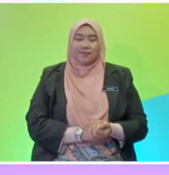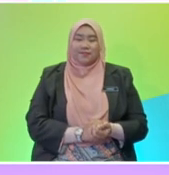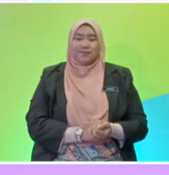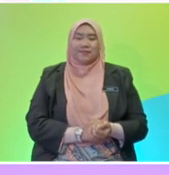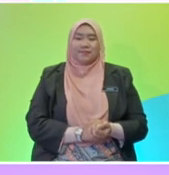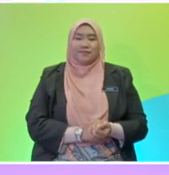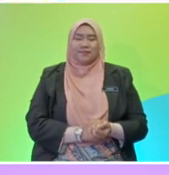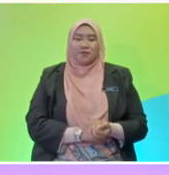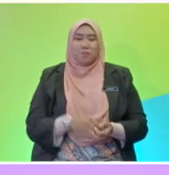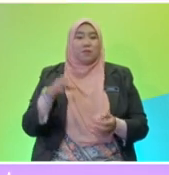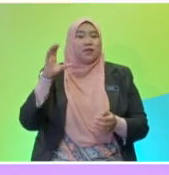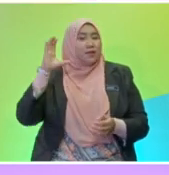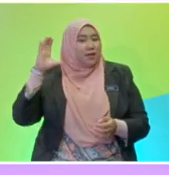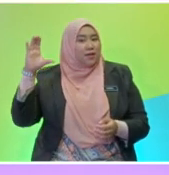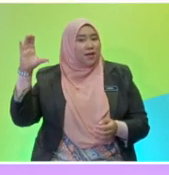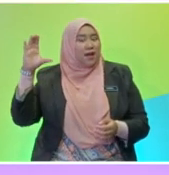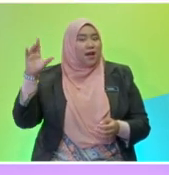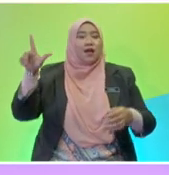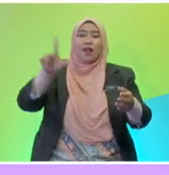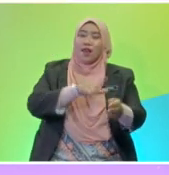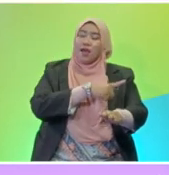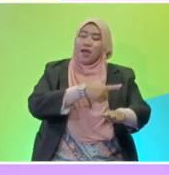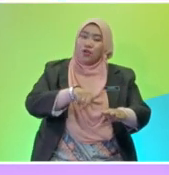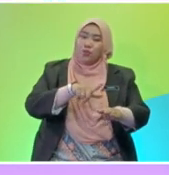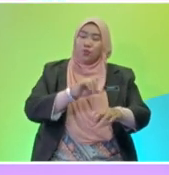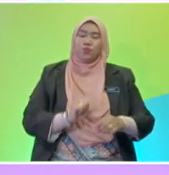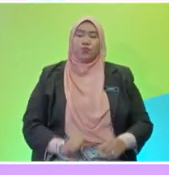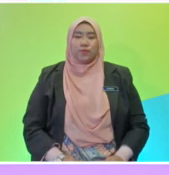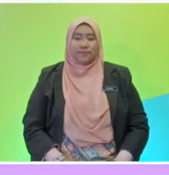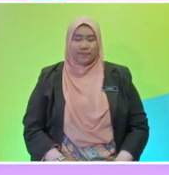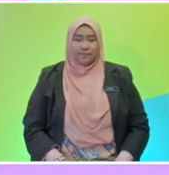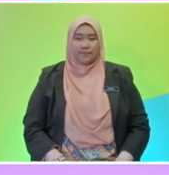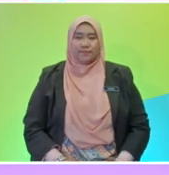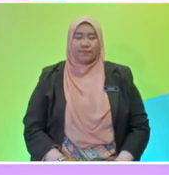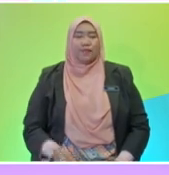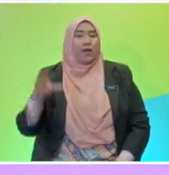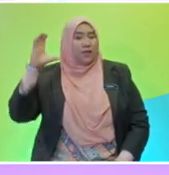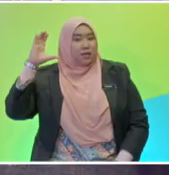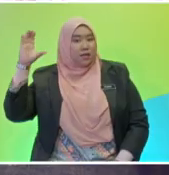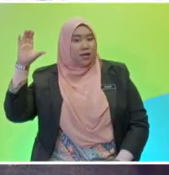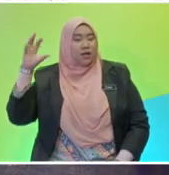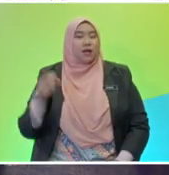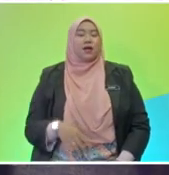mendengar lagu mendengar lagu ataupun mendengar musik Katakanlah kita dengan